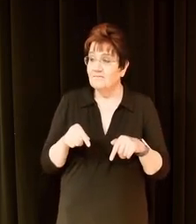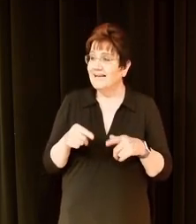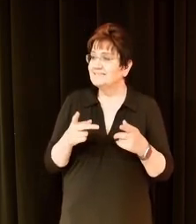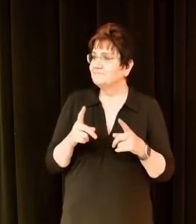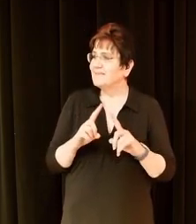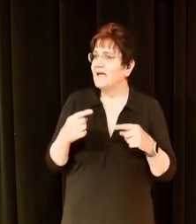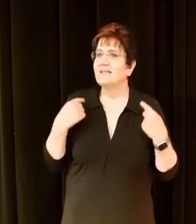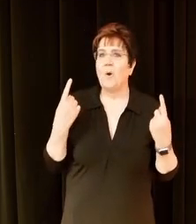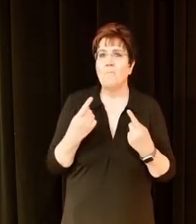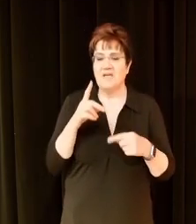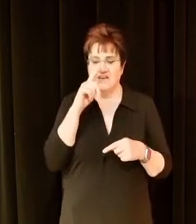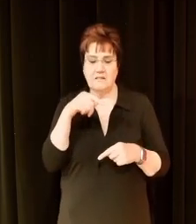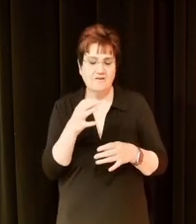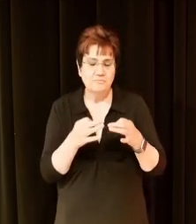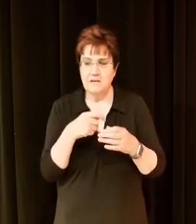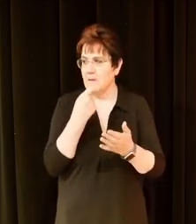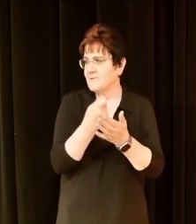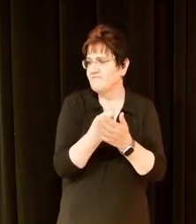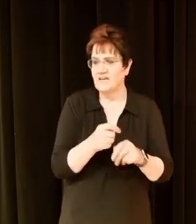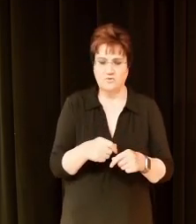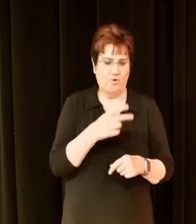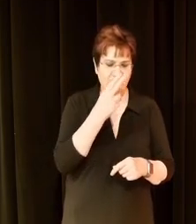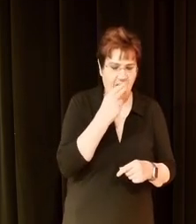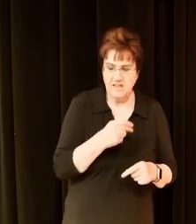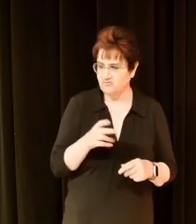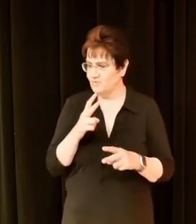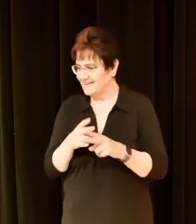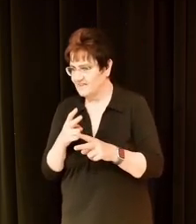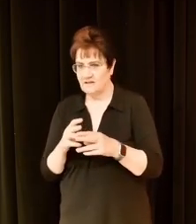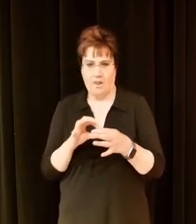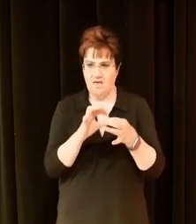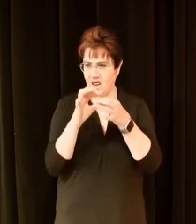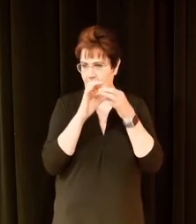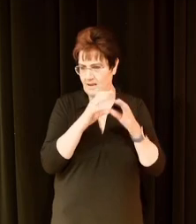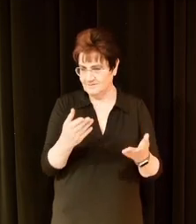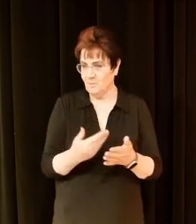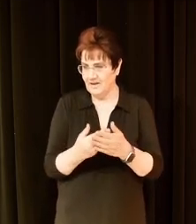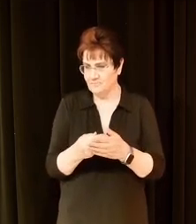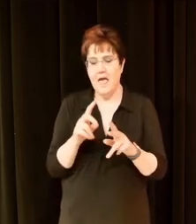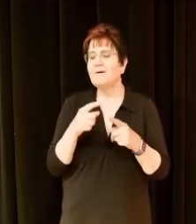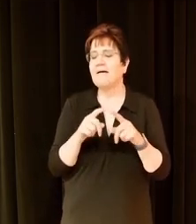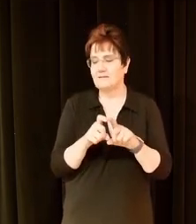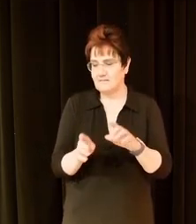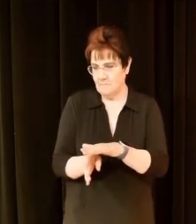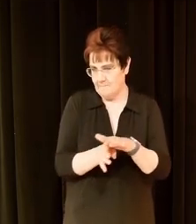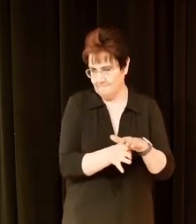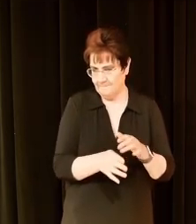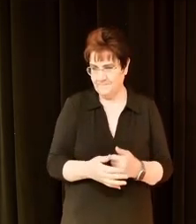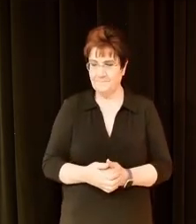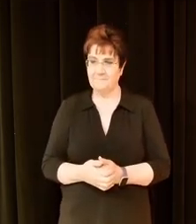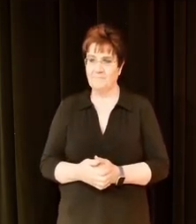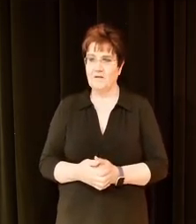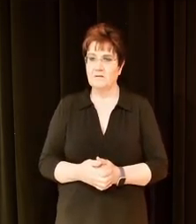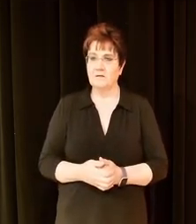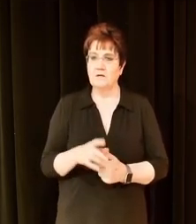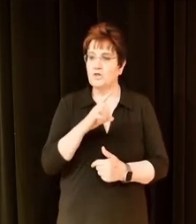sondern es hat dann mit Bewertung zu tun, es hat mit falsch oder richtig zu tun und so weiter. Das wäre jetzt ein eigenes Thema. Der Donald